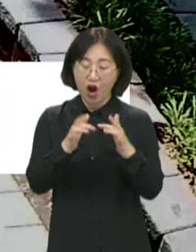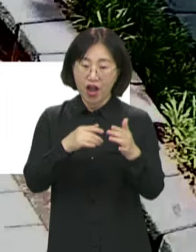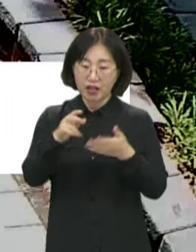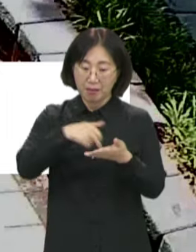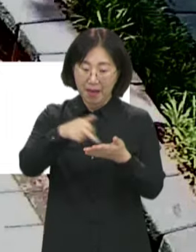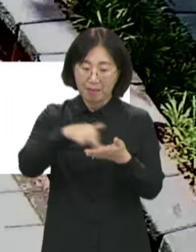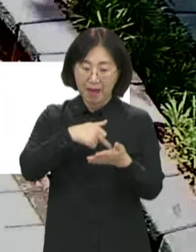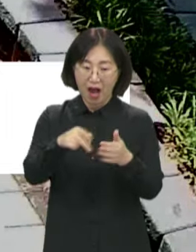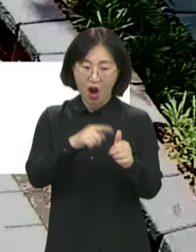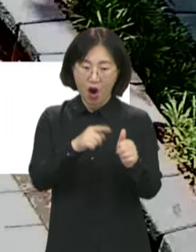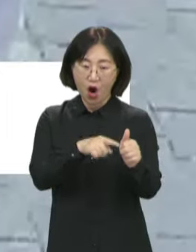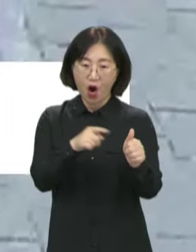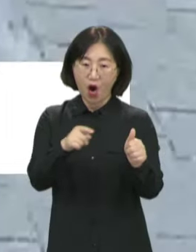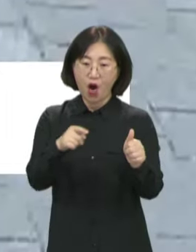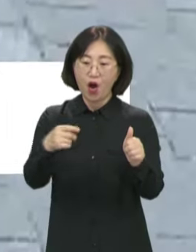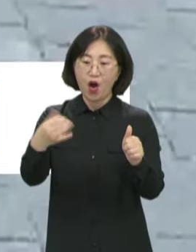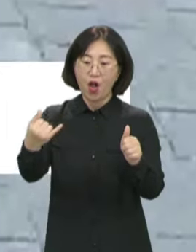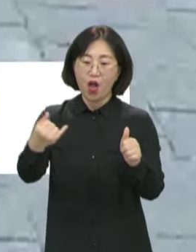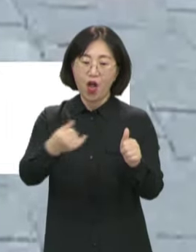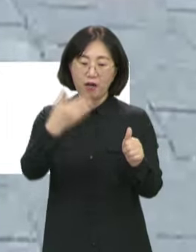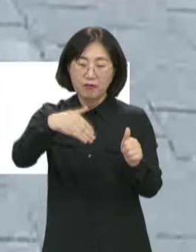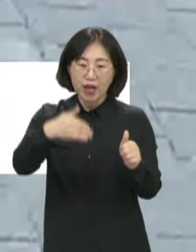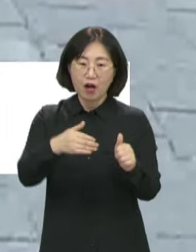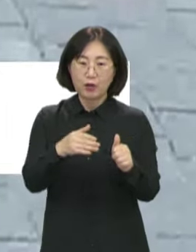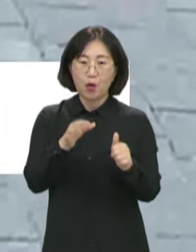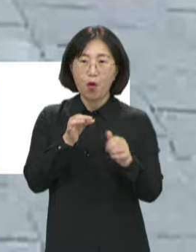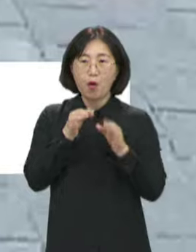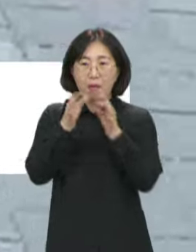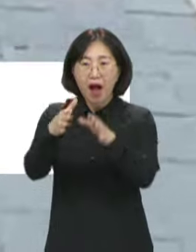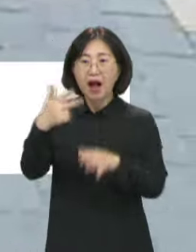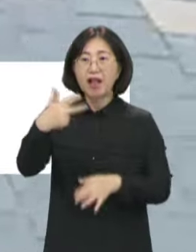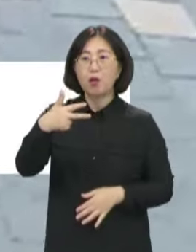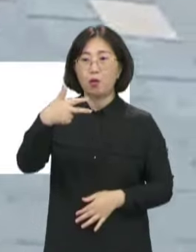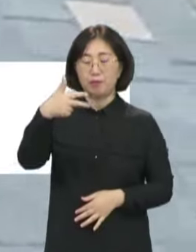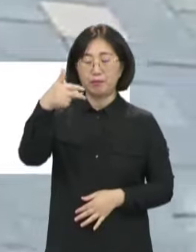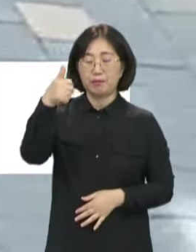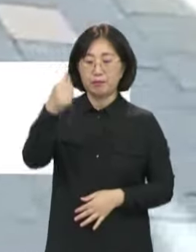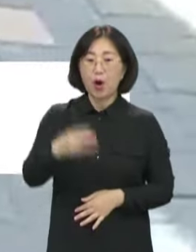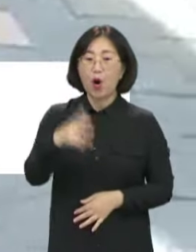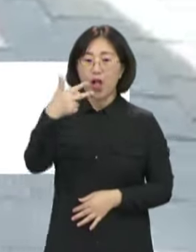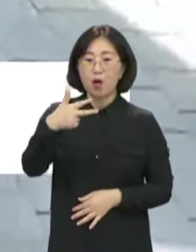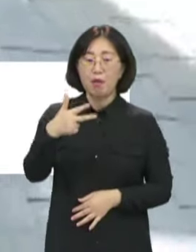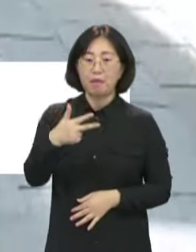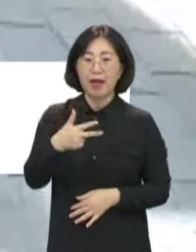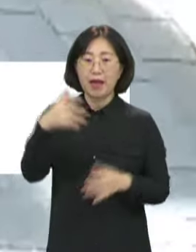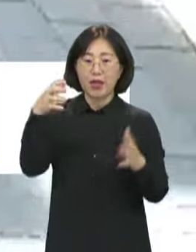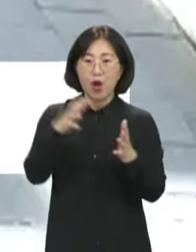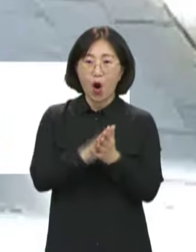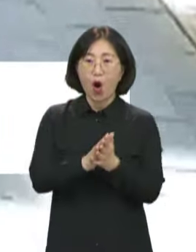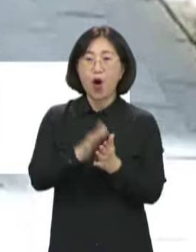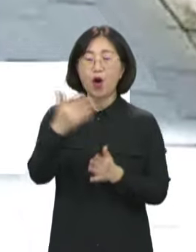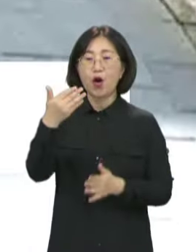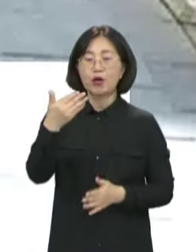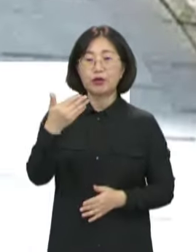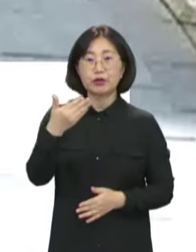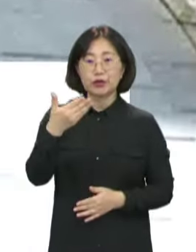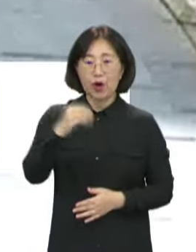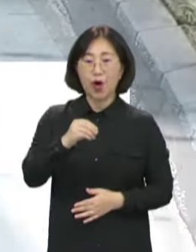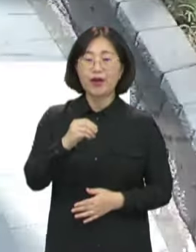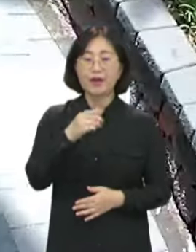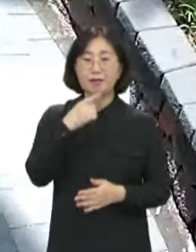권유해소가 7차례에 걸쳐 총 4,980만 원을 송금했습니다. 이상함을 느낀 A씨가 경찰에